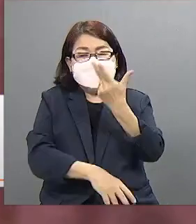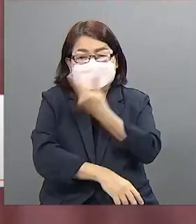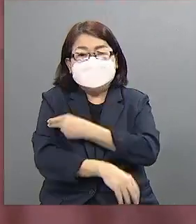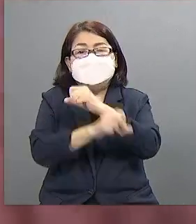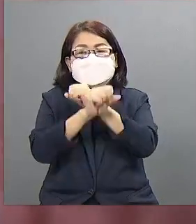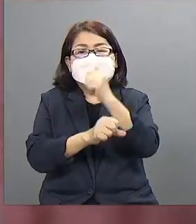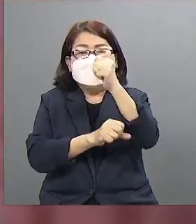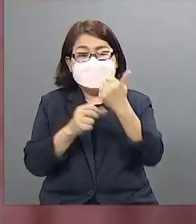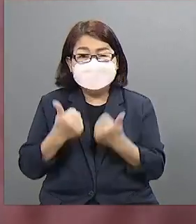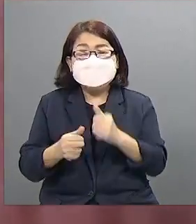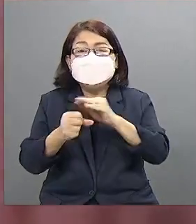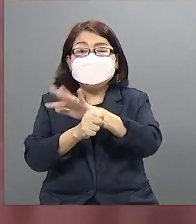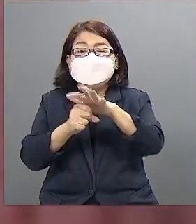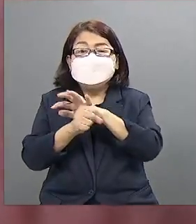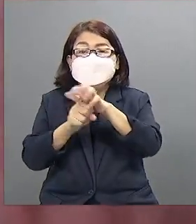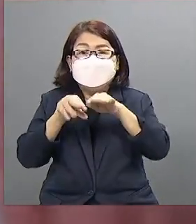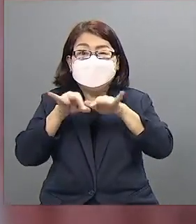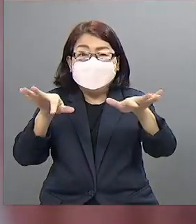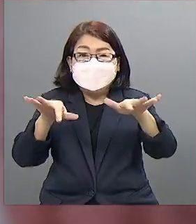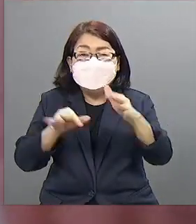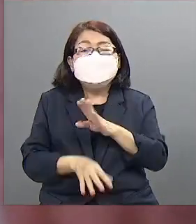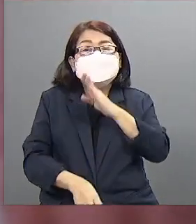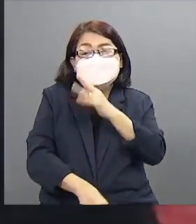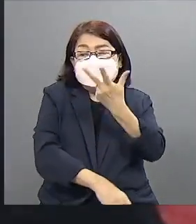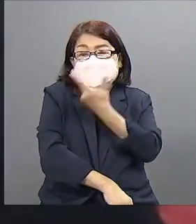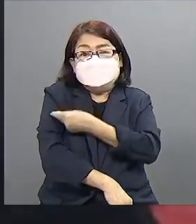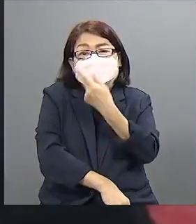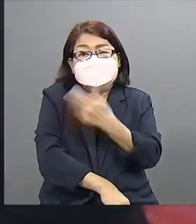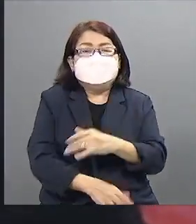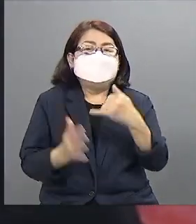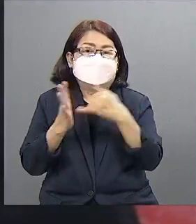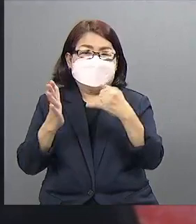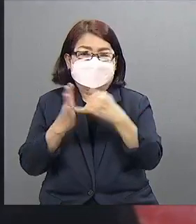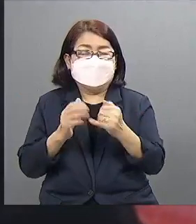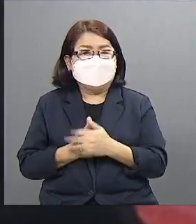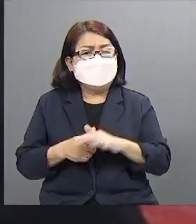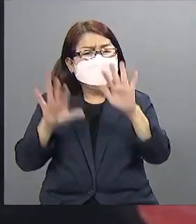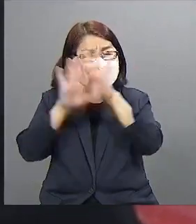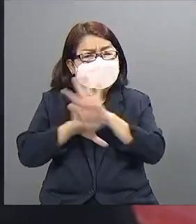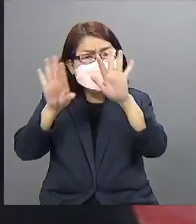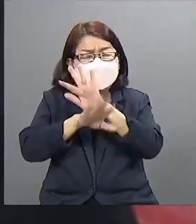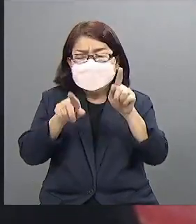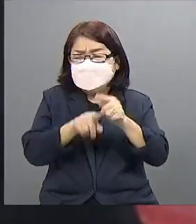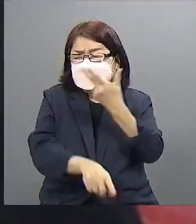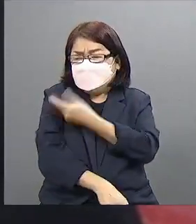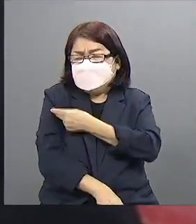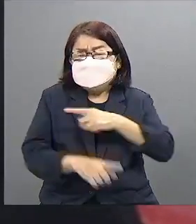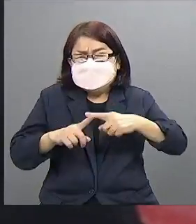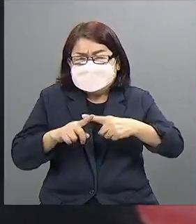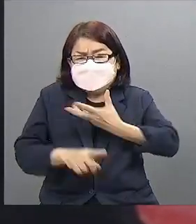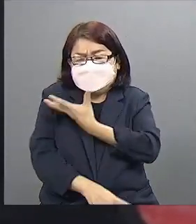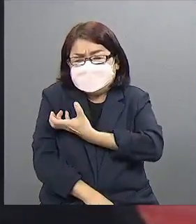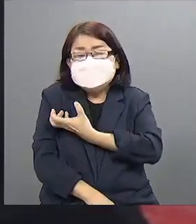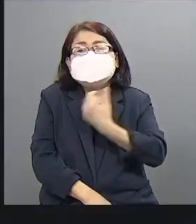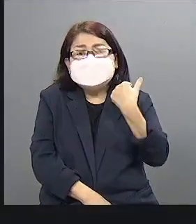ะครับมันจะยิ่งช่วยลดความสับสนในการตรวจวินิจฉัยเพราะอาการมันอาจจะคล้ายกันถ้าไปฉีดวัคซีนไข้หวัดใหญ่ก็จะทำให้การแยกโรค